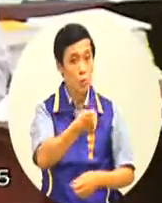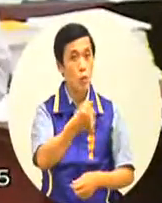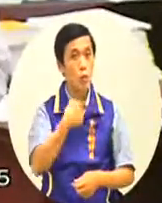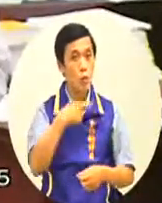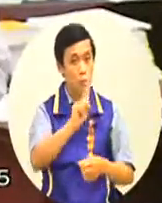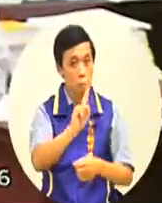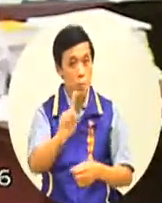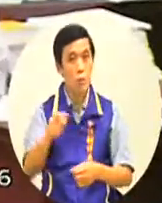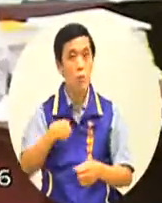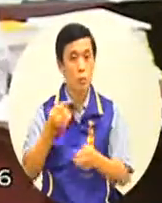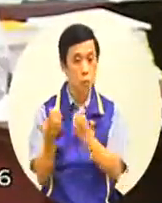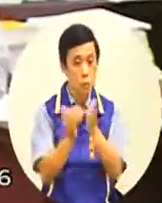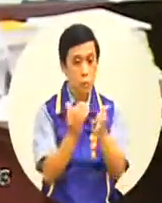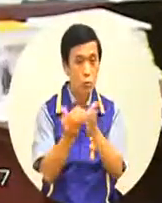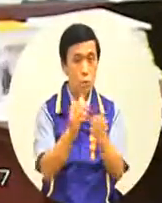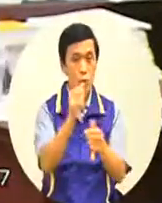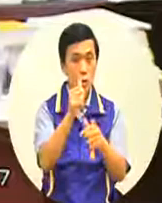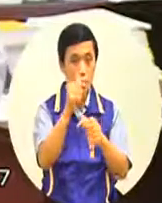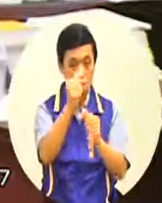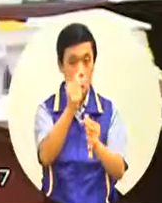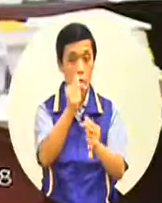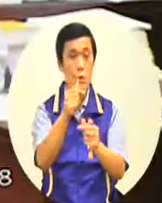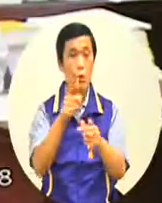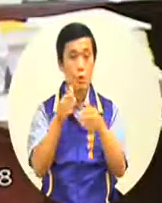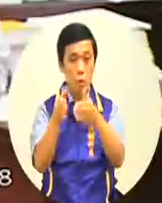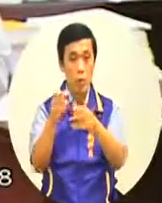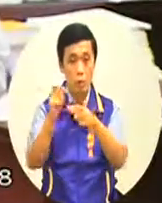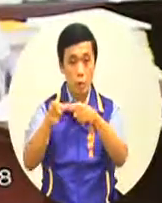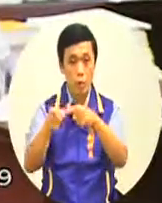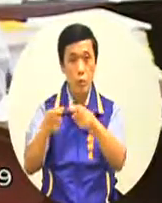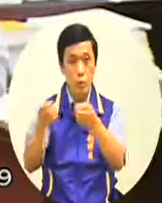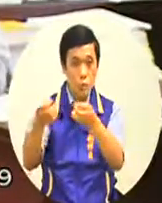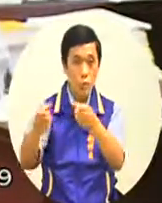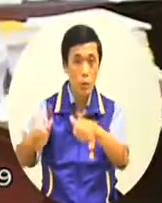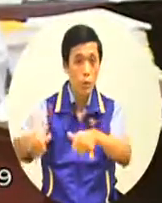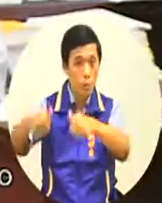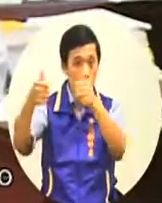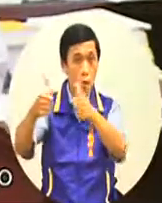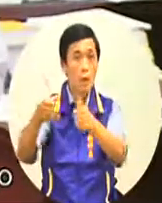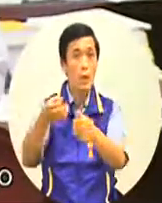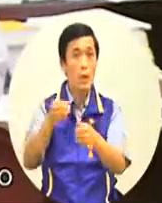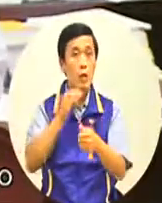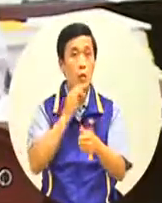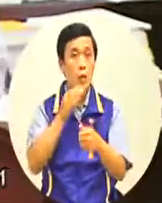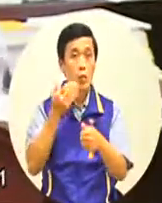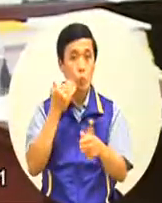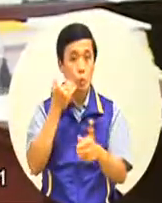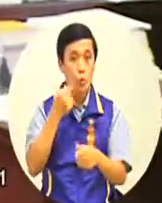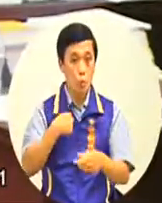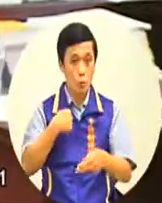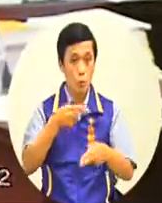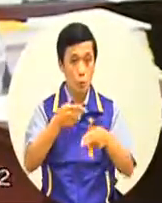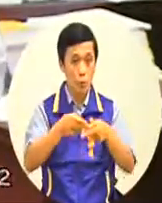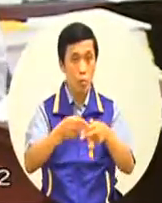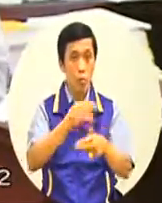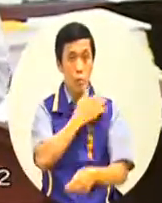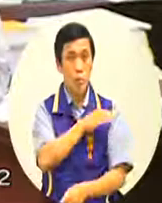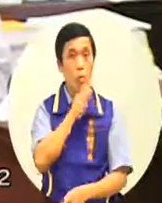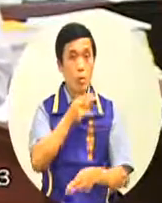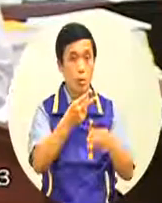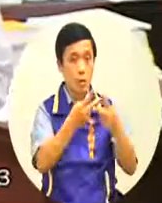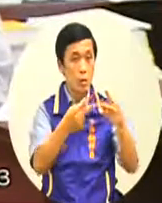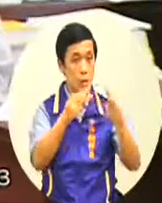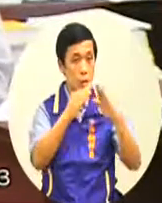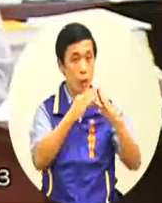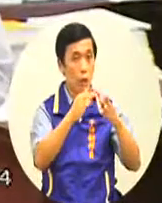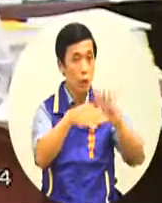好，你只要跟这些业者敲好时间，然后费用看多少，一个合理的状况，有市场竞争价值，我相信这个不管是对客家文化的